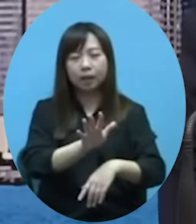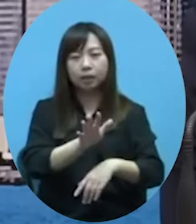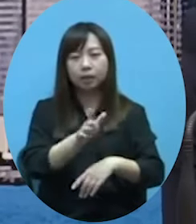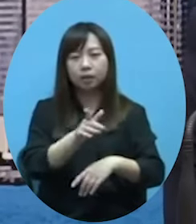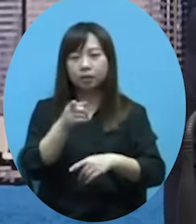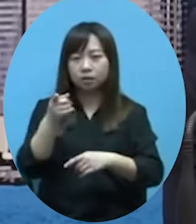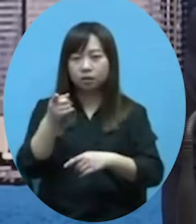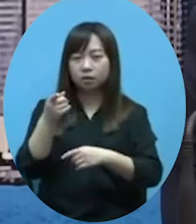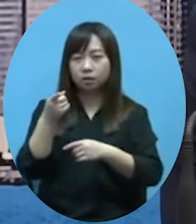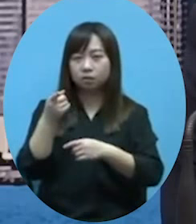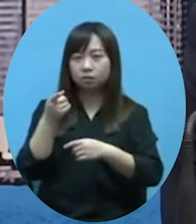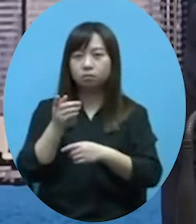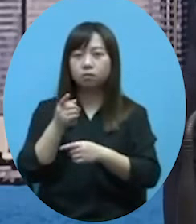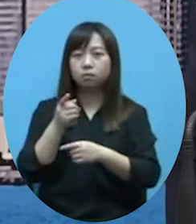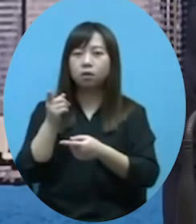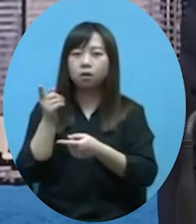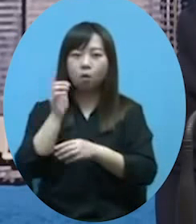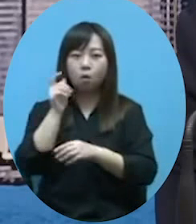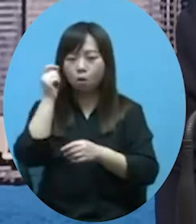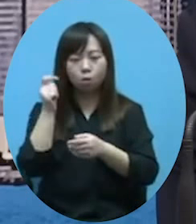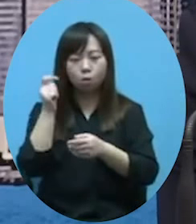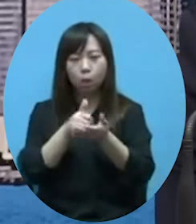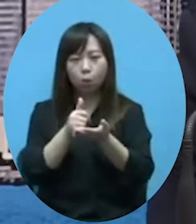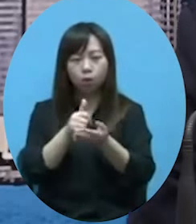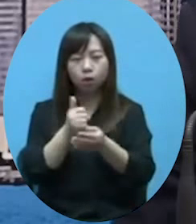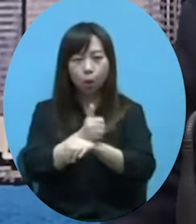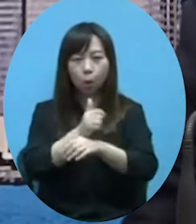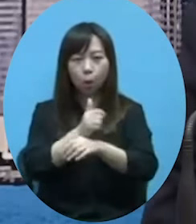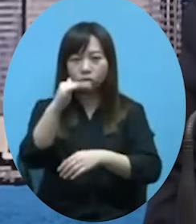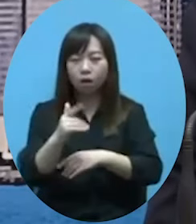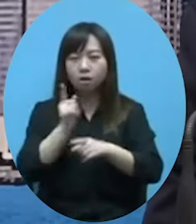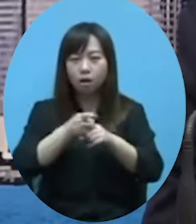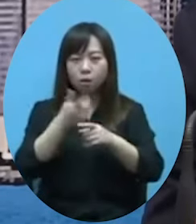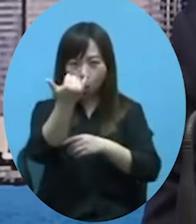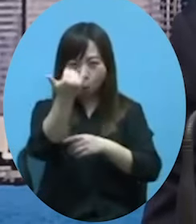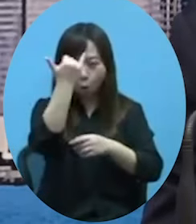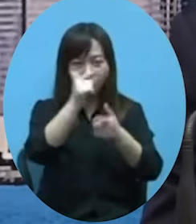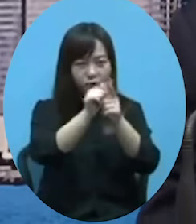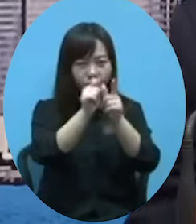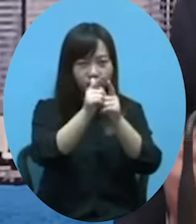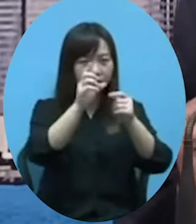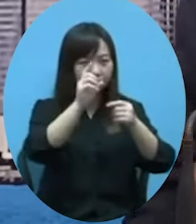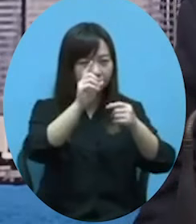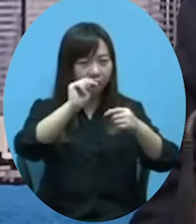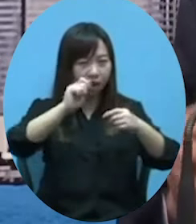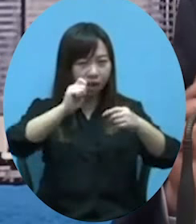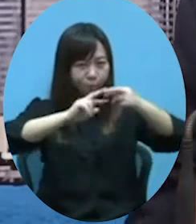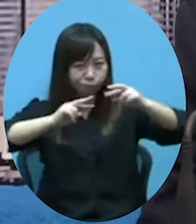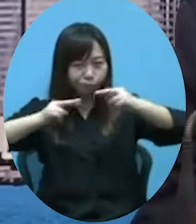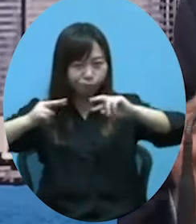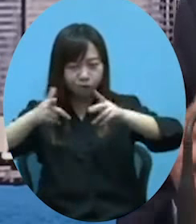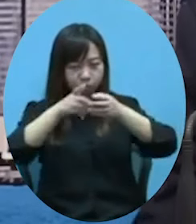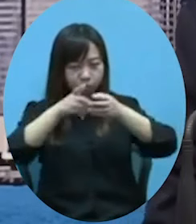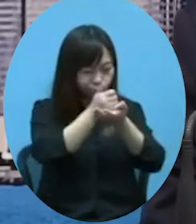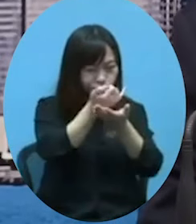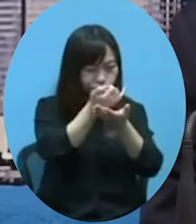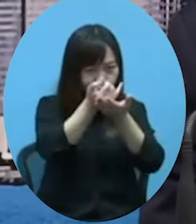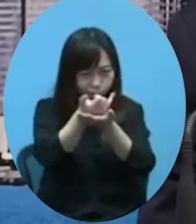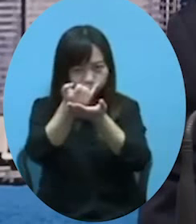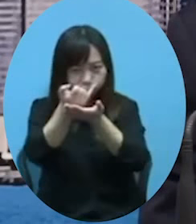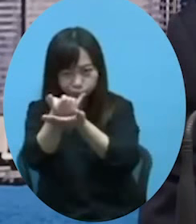因為為什麼呢它用六種不同的測試在這次的病毒呢它有六種基因的那分別每一個基因都做了一次